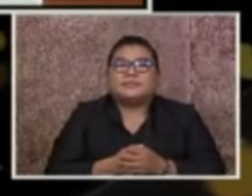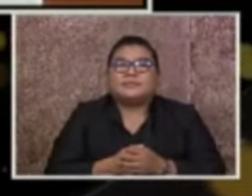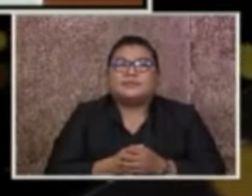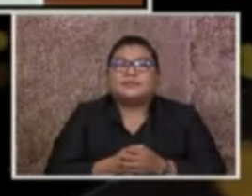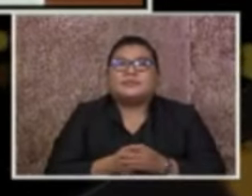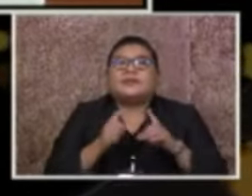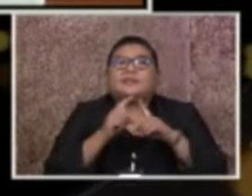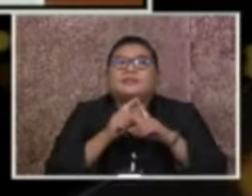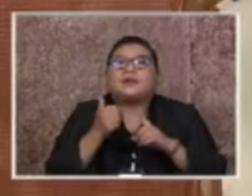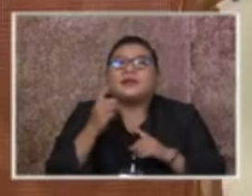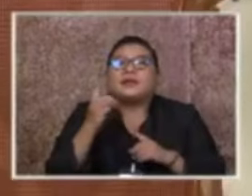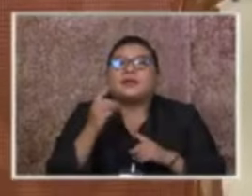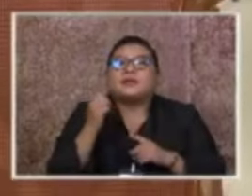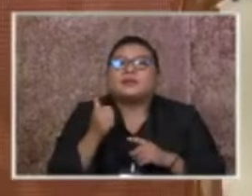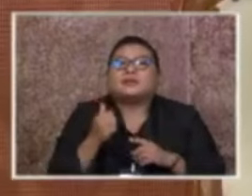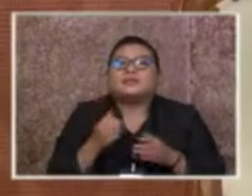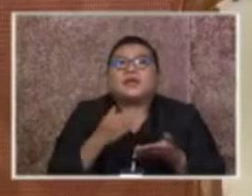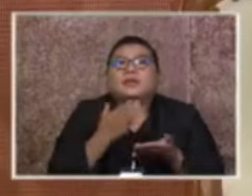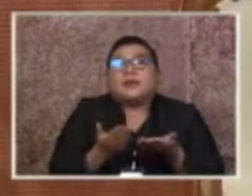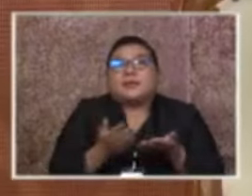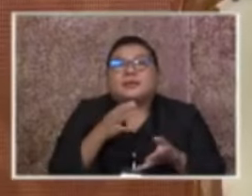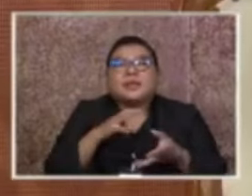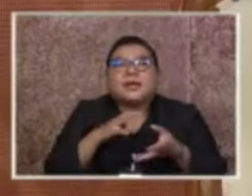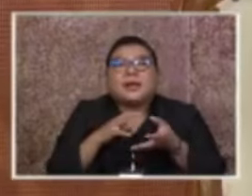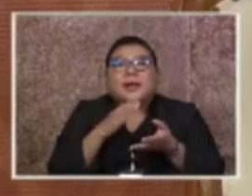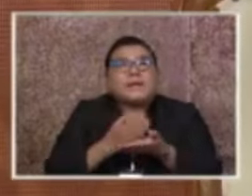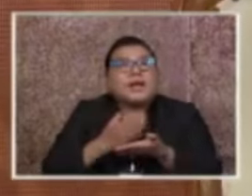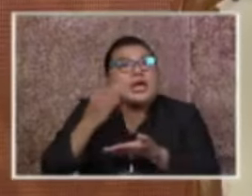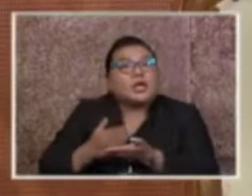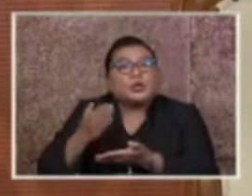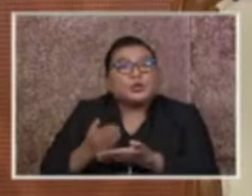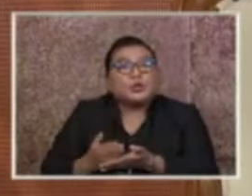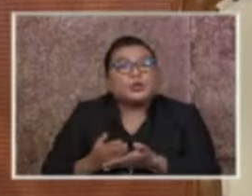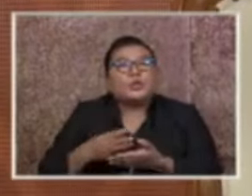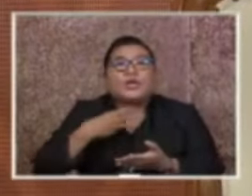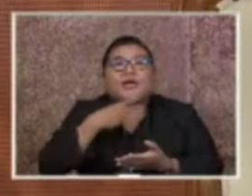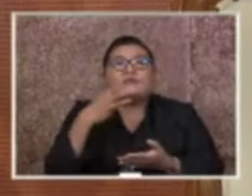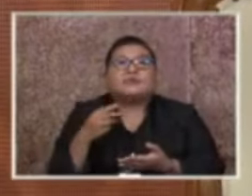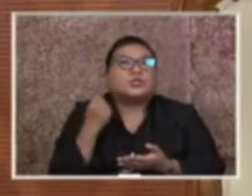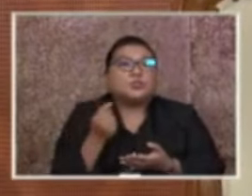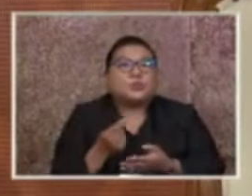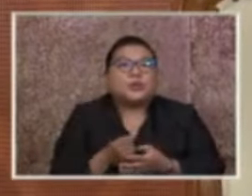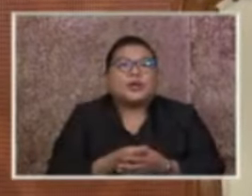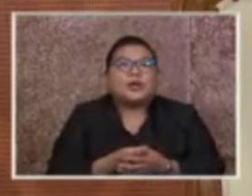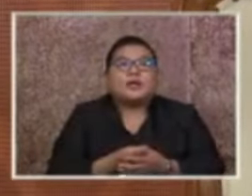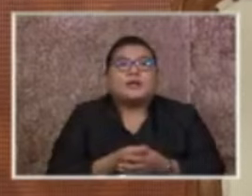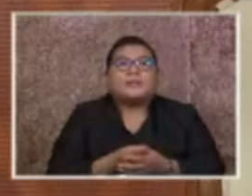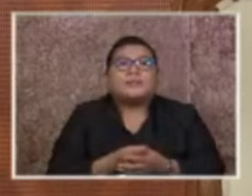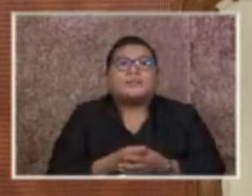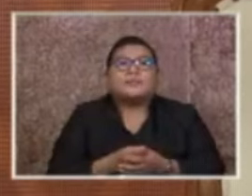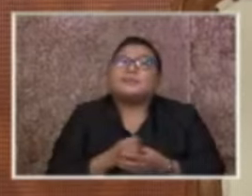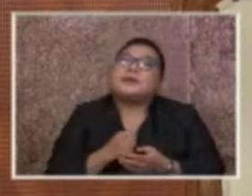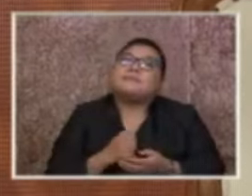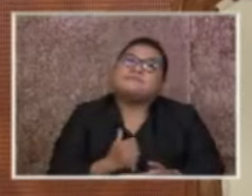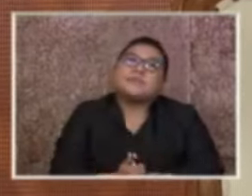memang tetapi cara mengaturnya itu efficient time effent money supaya benar-benar bisa membantu